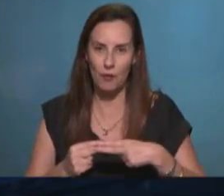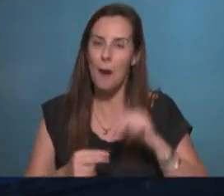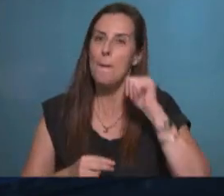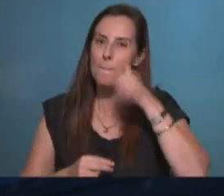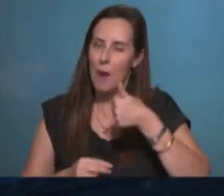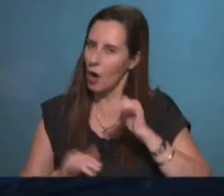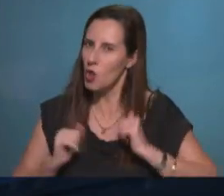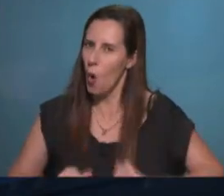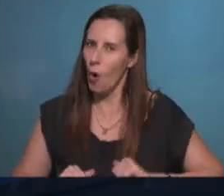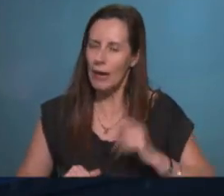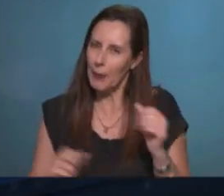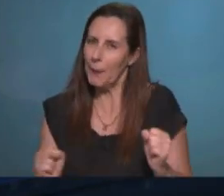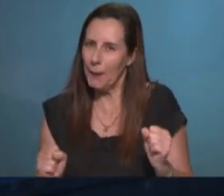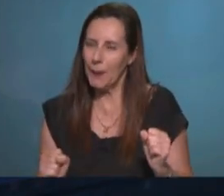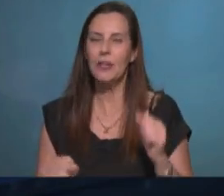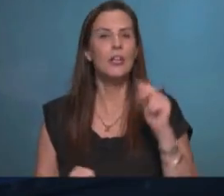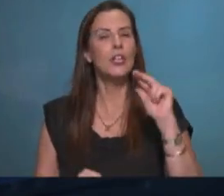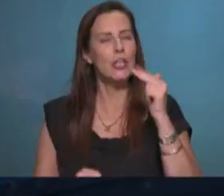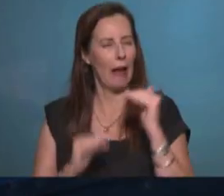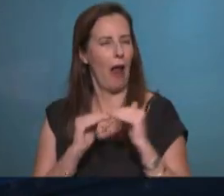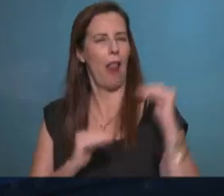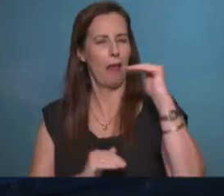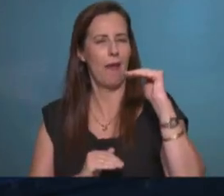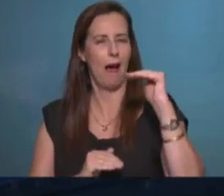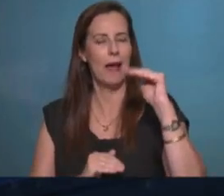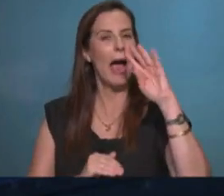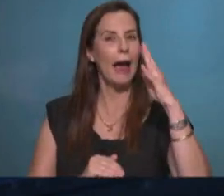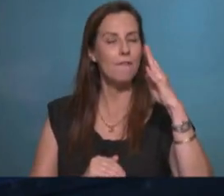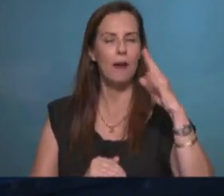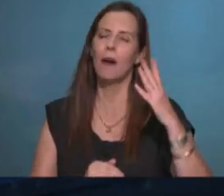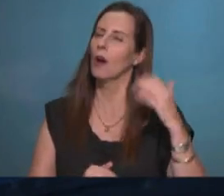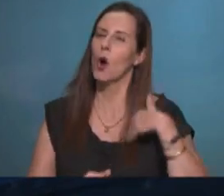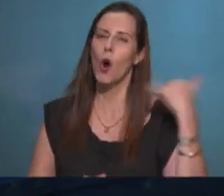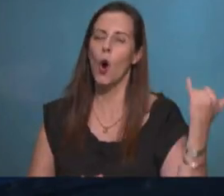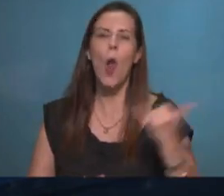נוח, אפילו מעט סגרירי, שלישי עלייה בטמפרטורות מרביעי, אנחנו כל הזמן